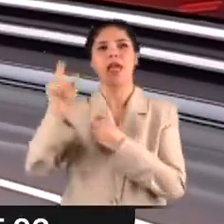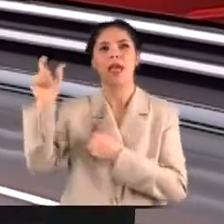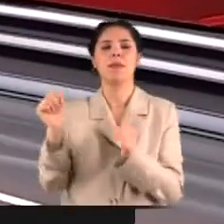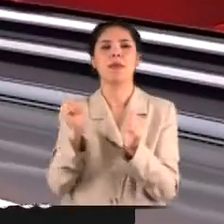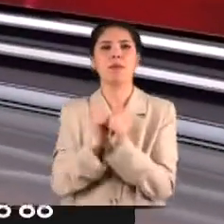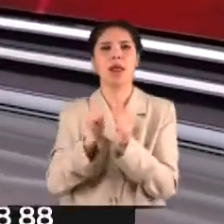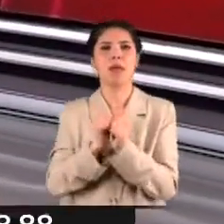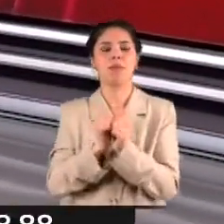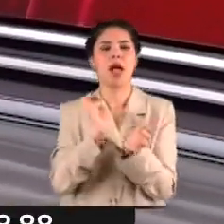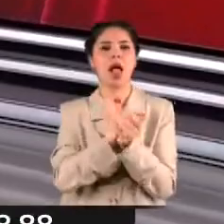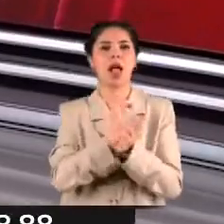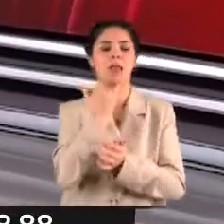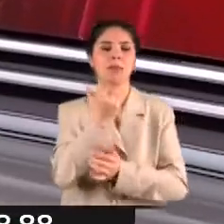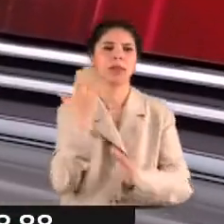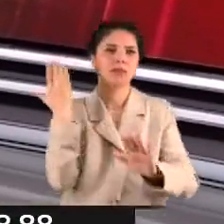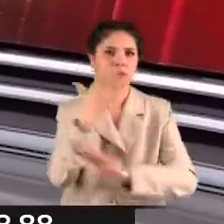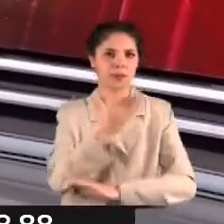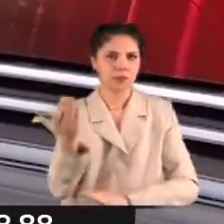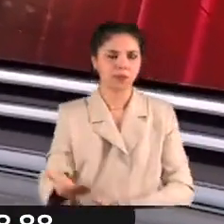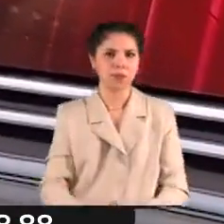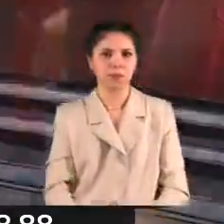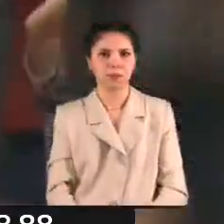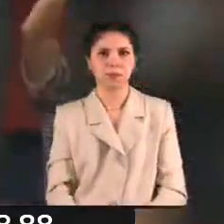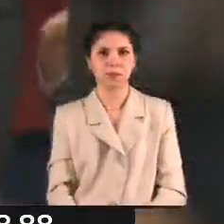ailesine taziye ziyaretinde bulundu.